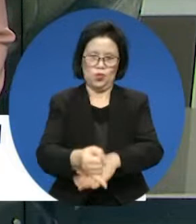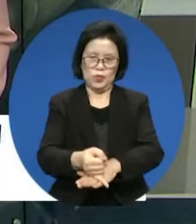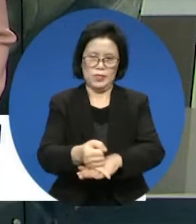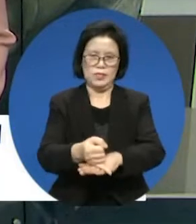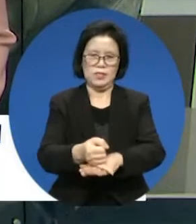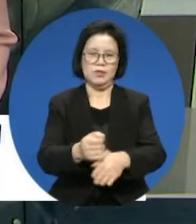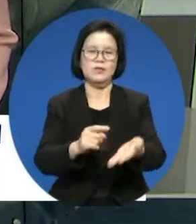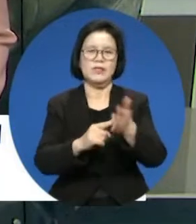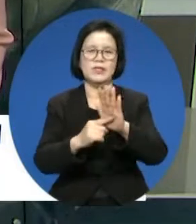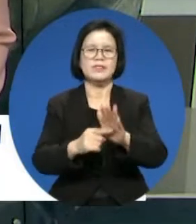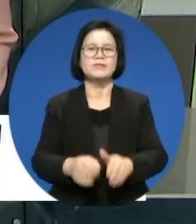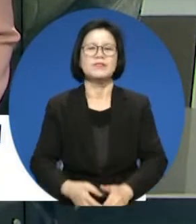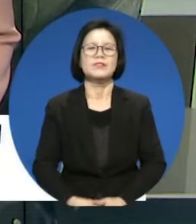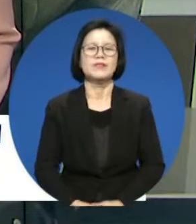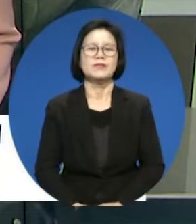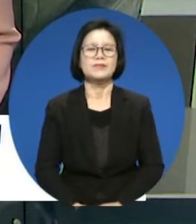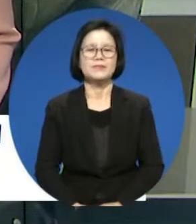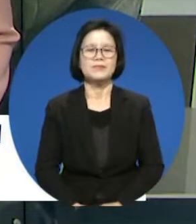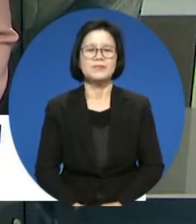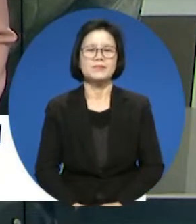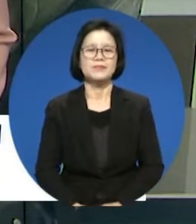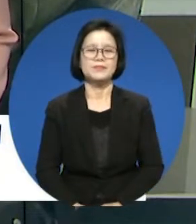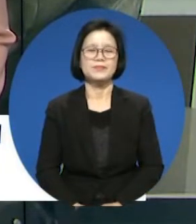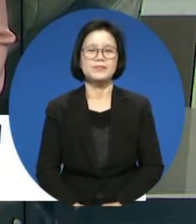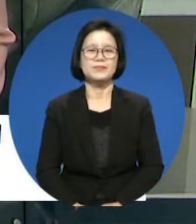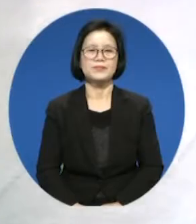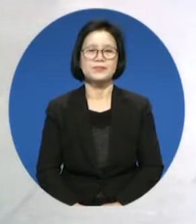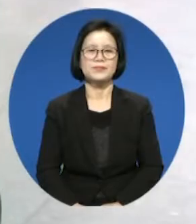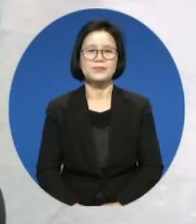밝혔습니다 100 쏨 인 비자입니다